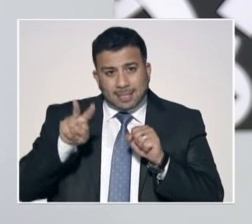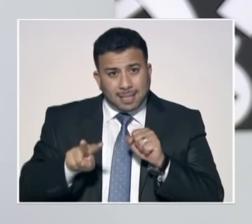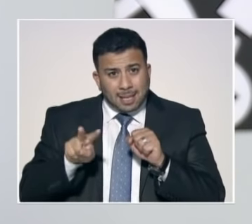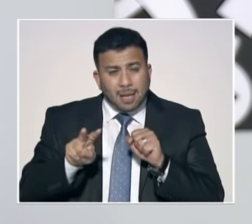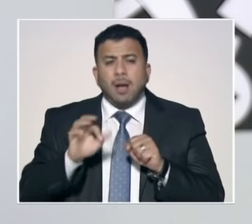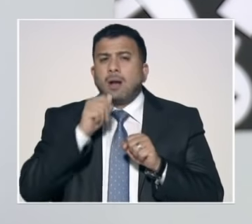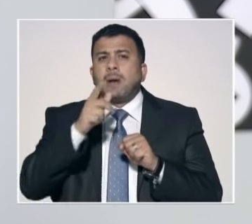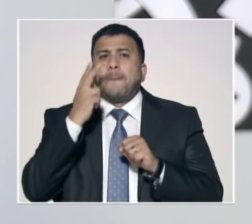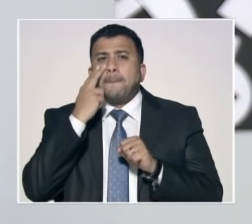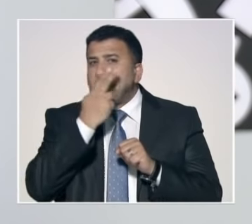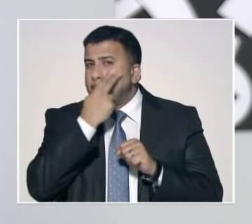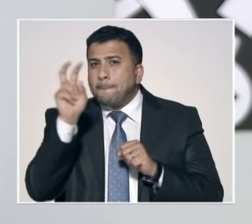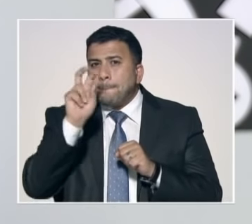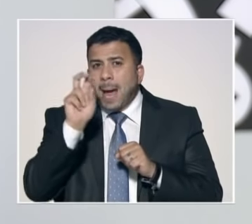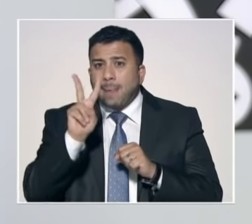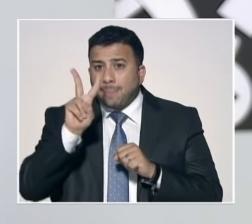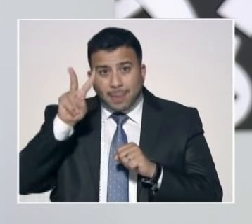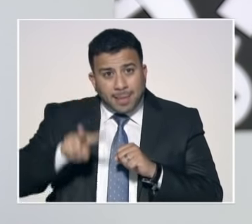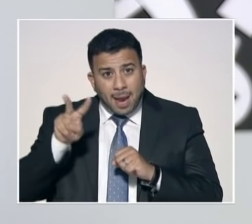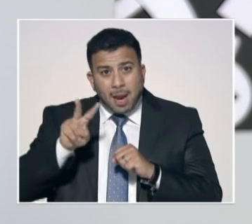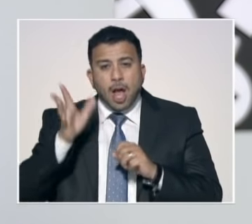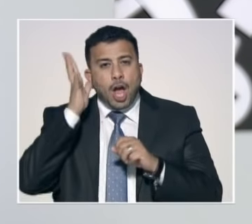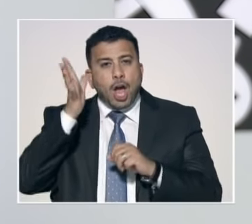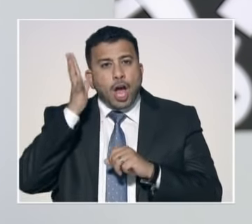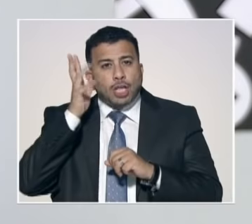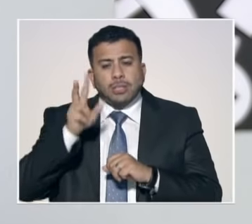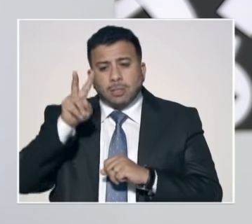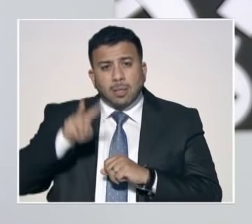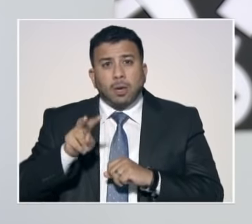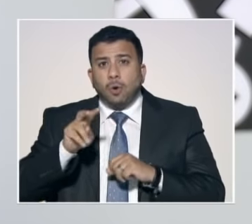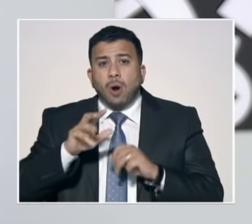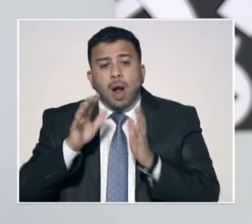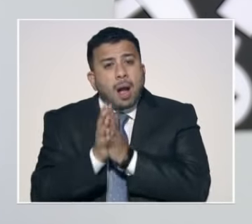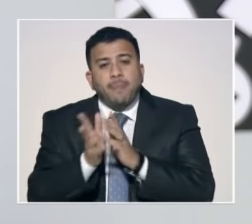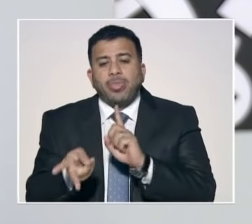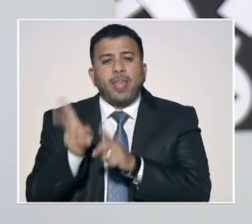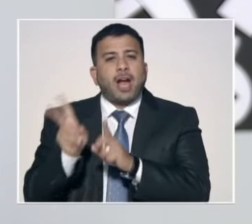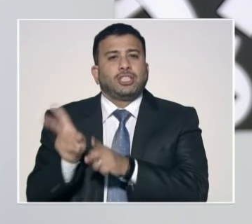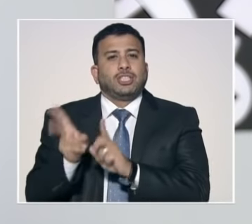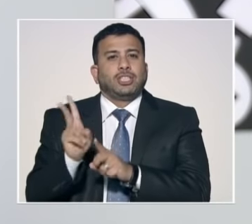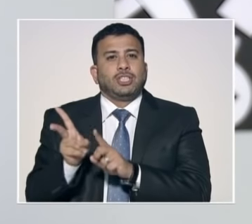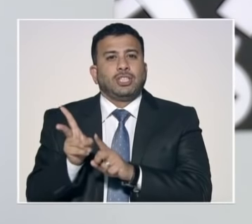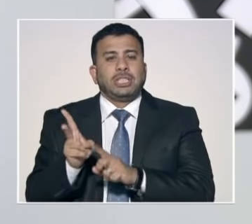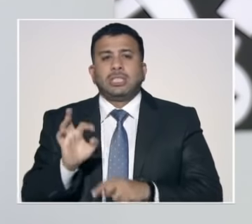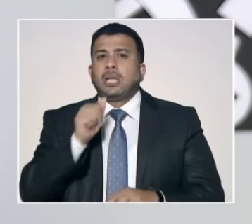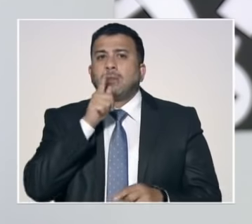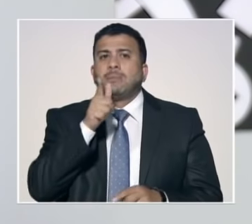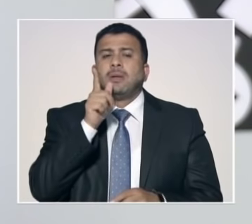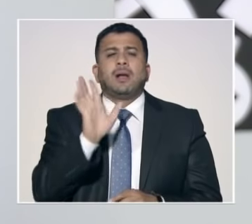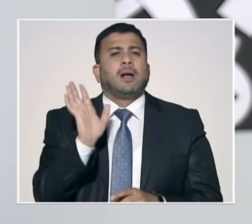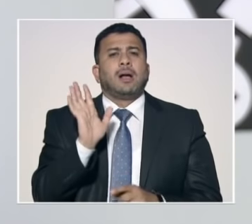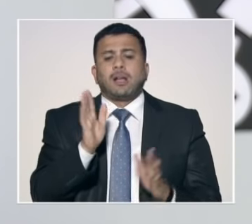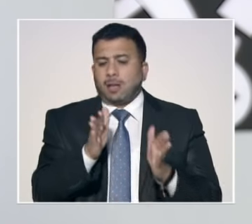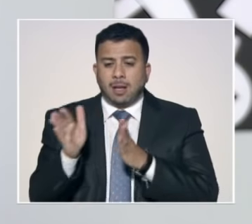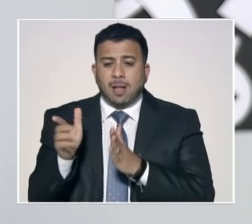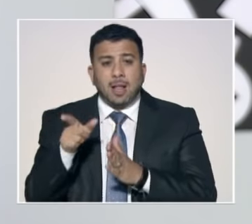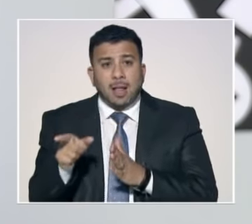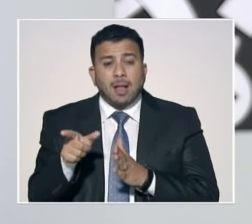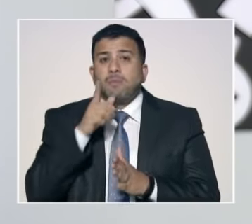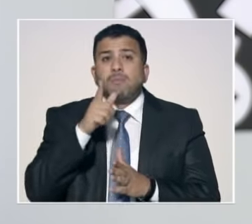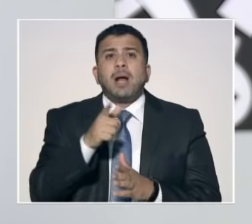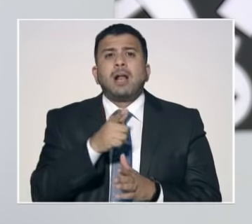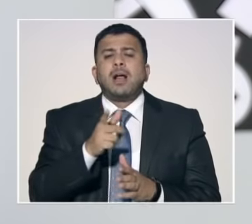واظب عليها بنى الله له بيتا في الجنة. أما التطوعات الباقية فهي النفل المطلق، هذا يسمى النفل